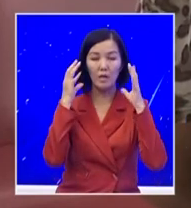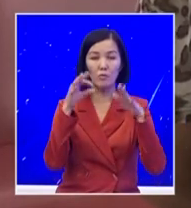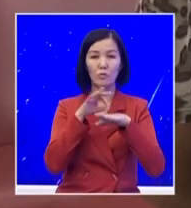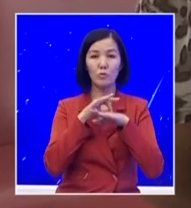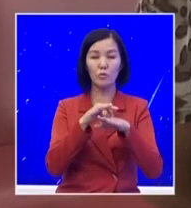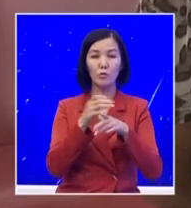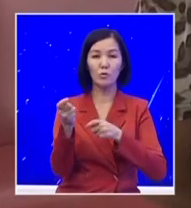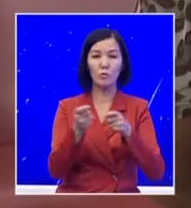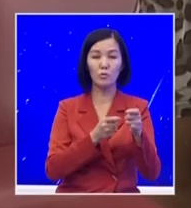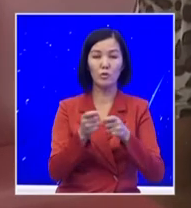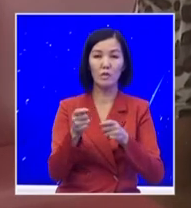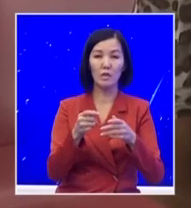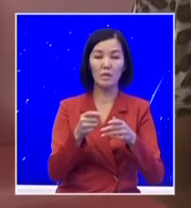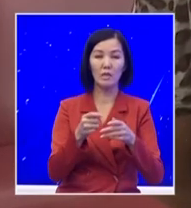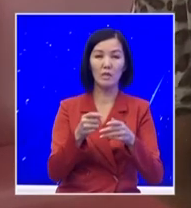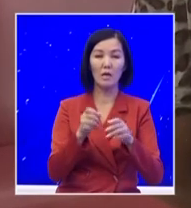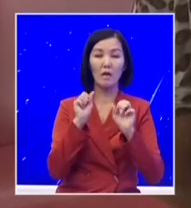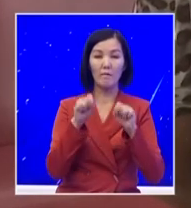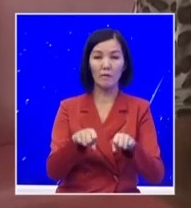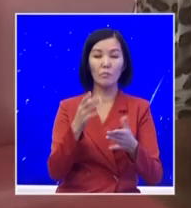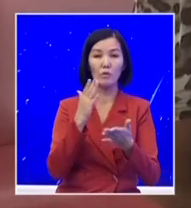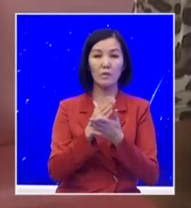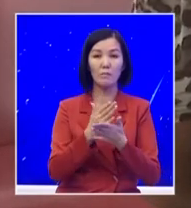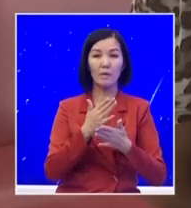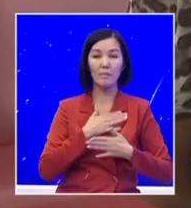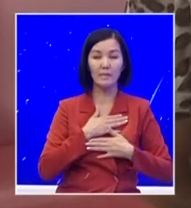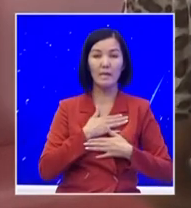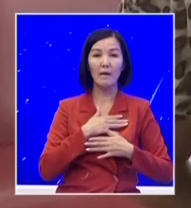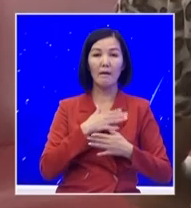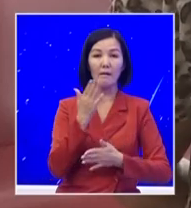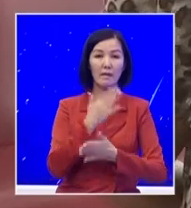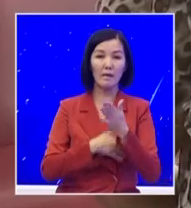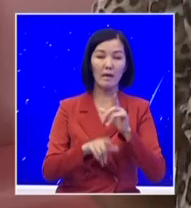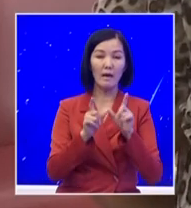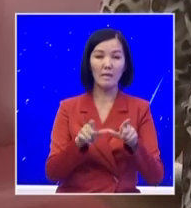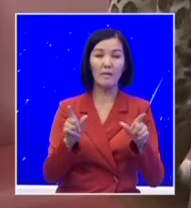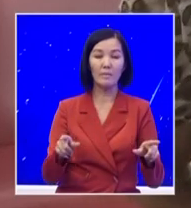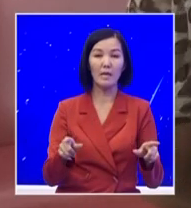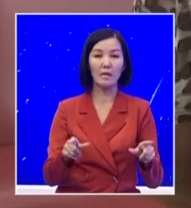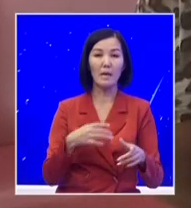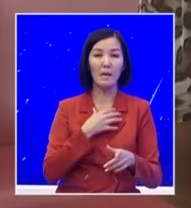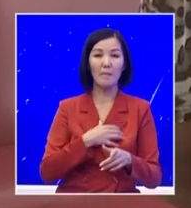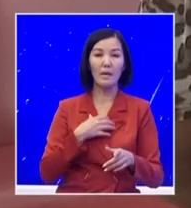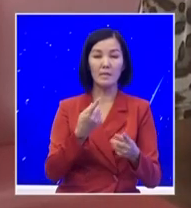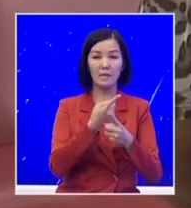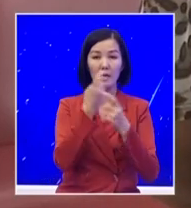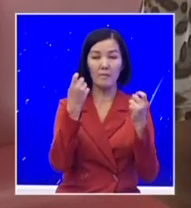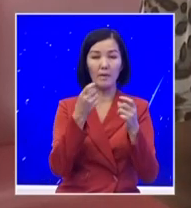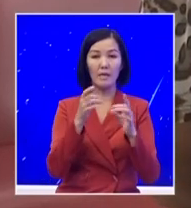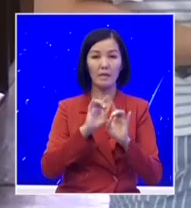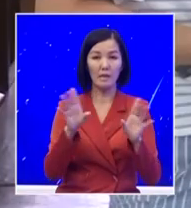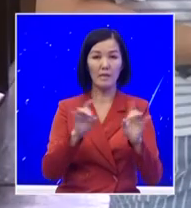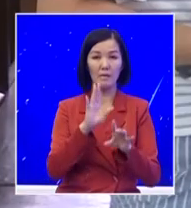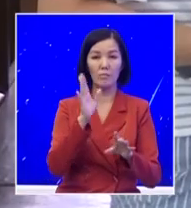жүргізушісі ретінде көрсетуге мүмкіндіктері болады. Сондай-ақ біз ерекше күтімді қажет ететіндер үшін маңызды ақпараттар тарататын